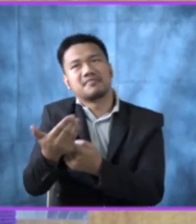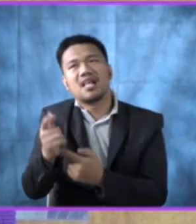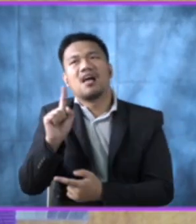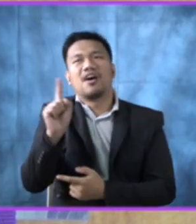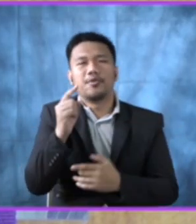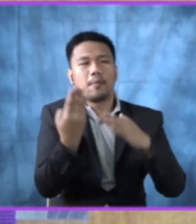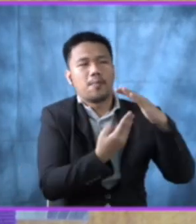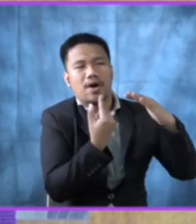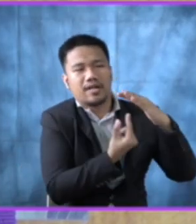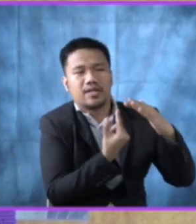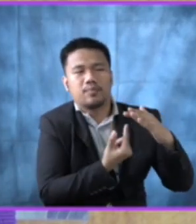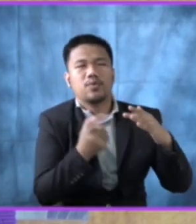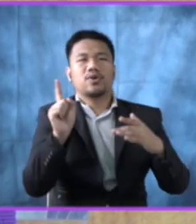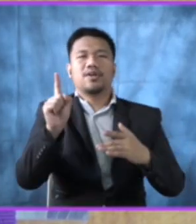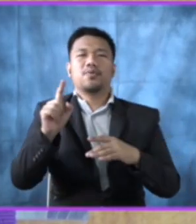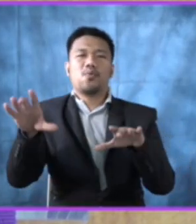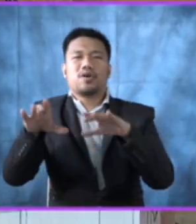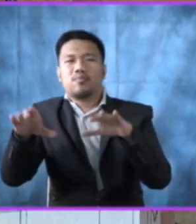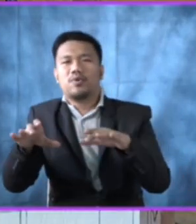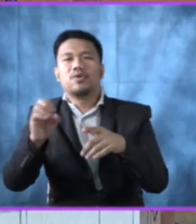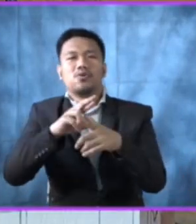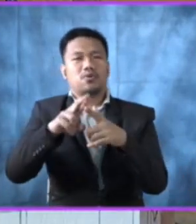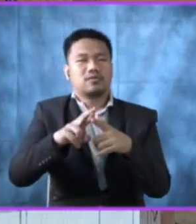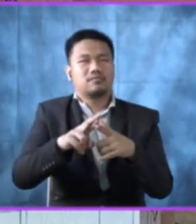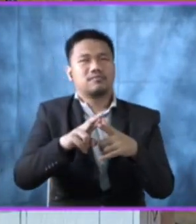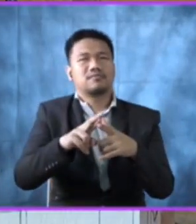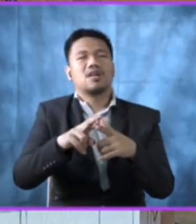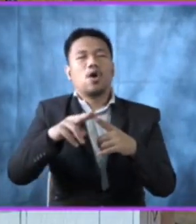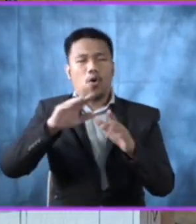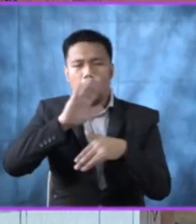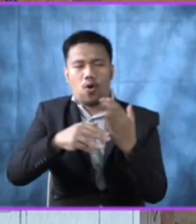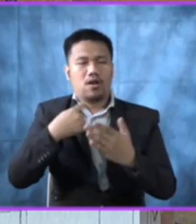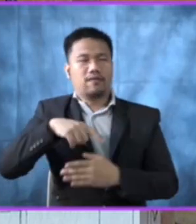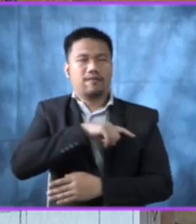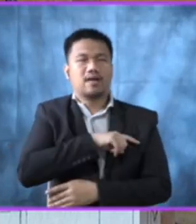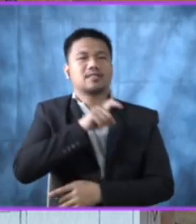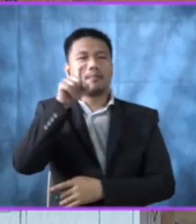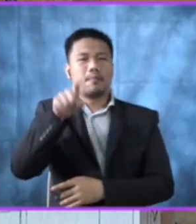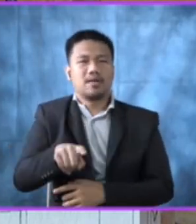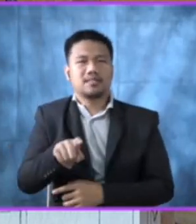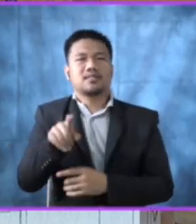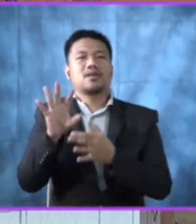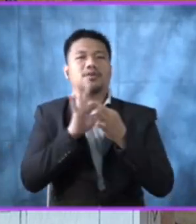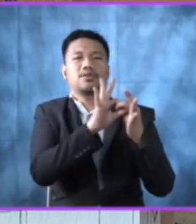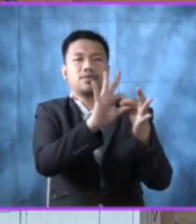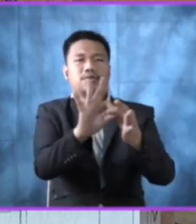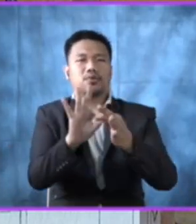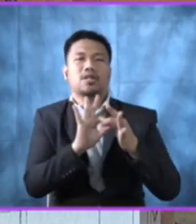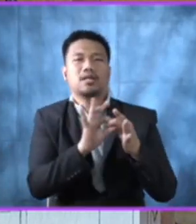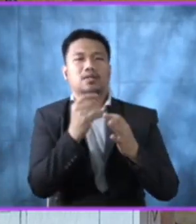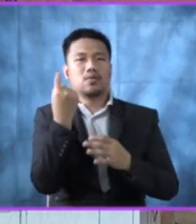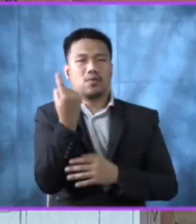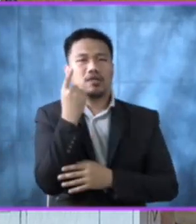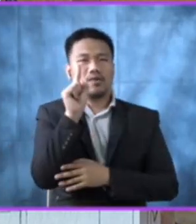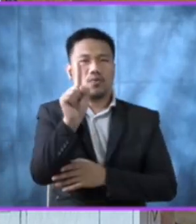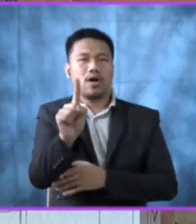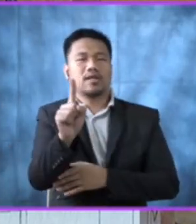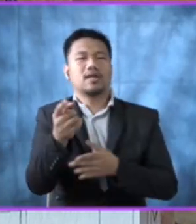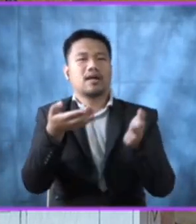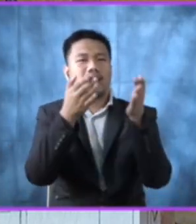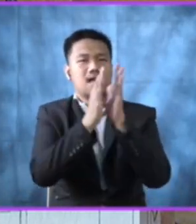mo. Lahat tayo, sa pagkakataong ito, isa lang ang hinihingi sa